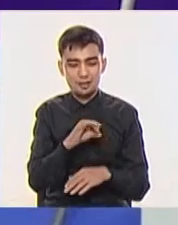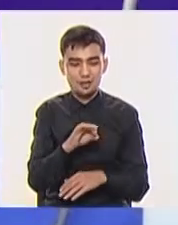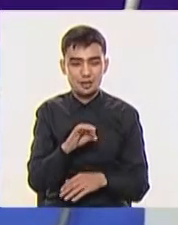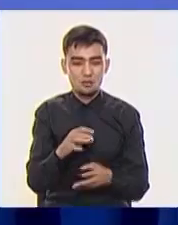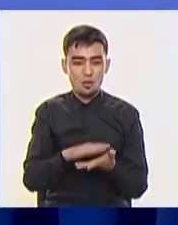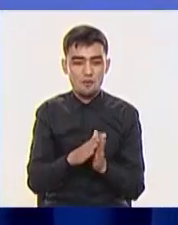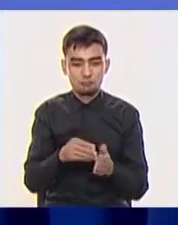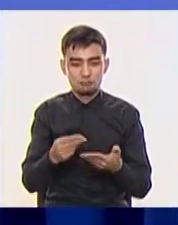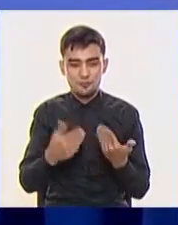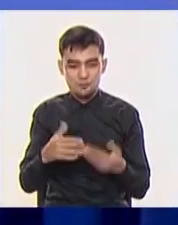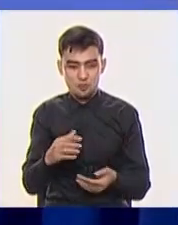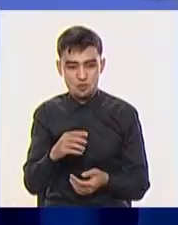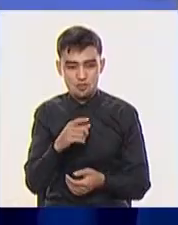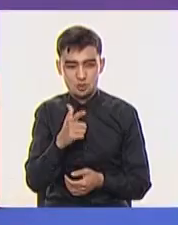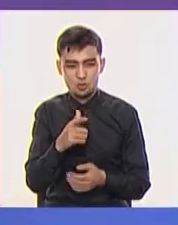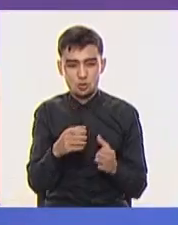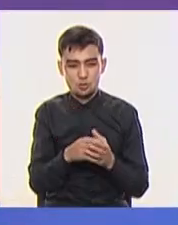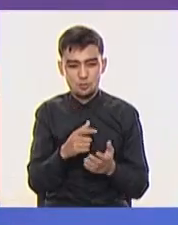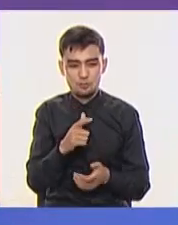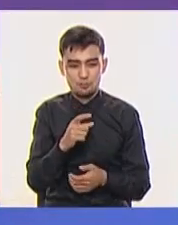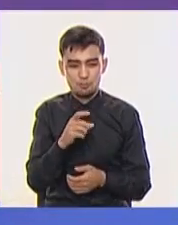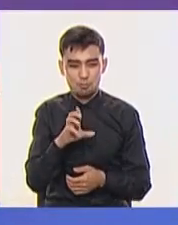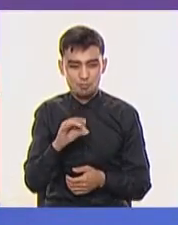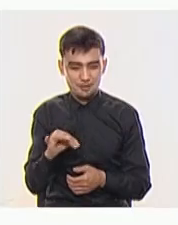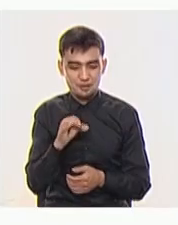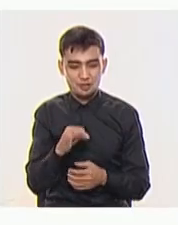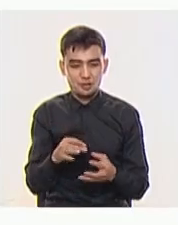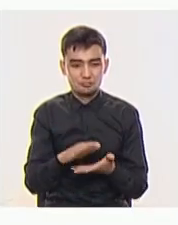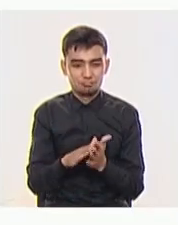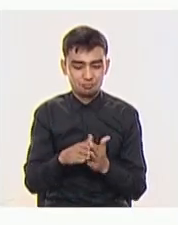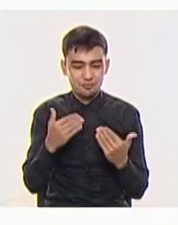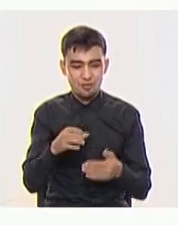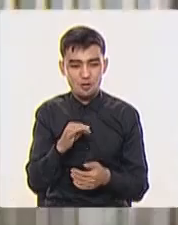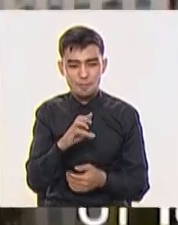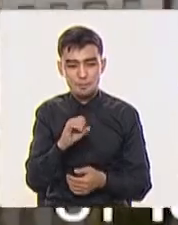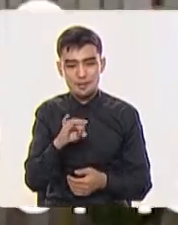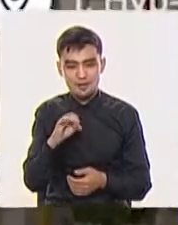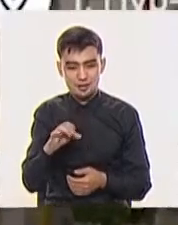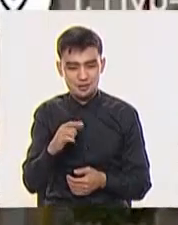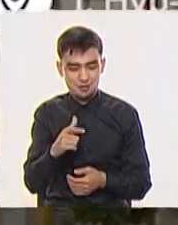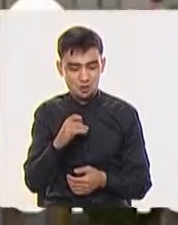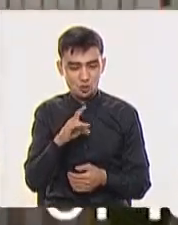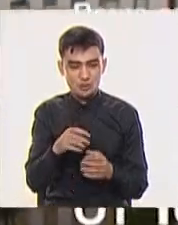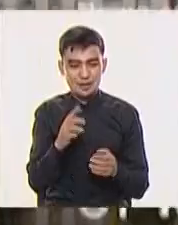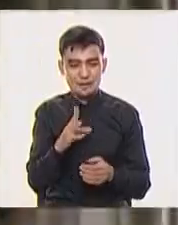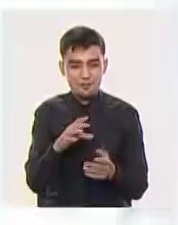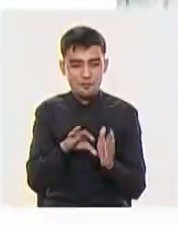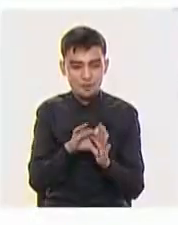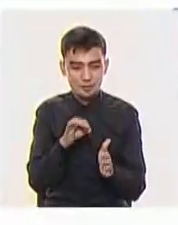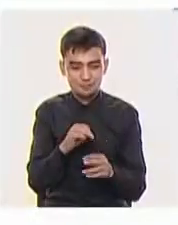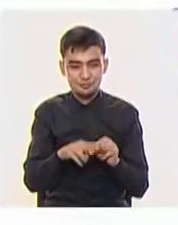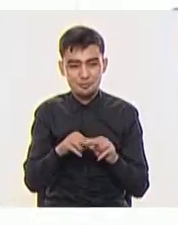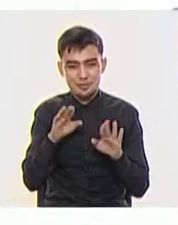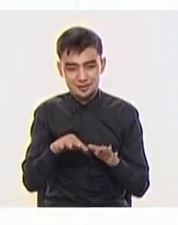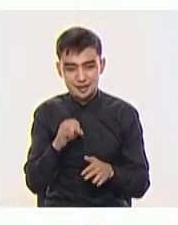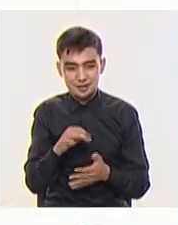заключили соглашение о сотрудничестве в части цифровизации жилищных займов. На сайте BI Group клиент выбирает квартиру в одном из строящихся